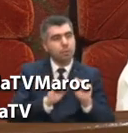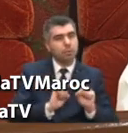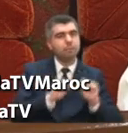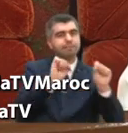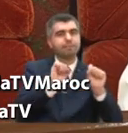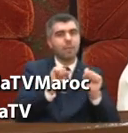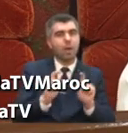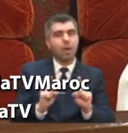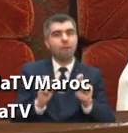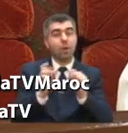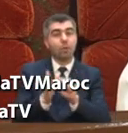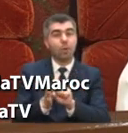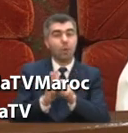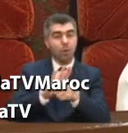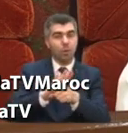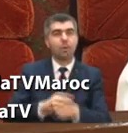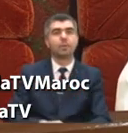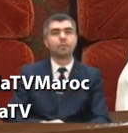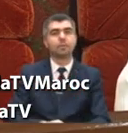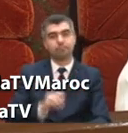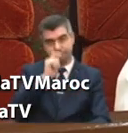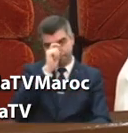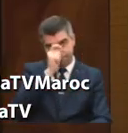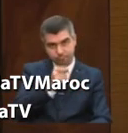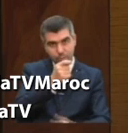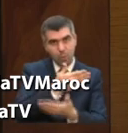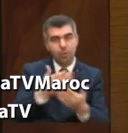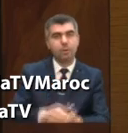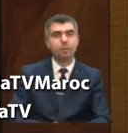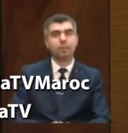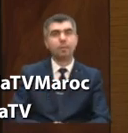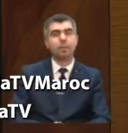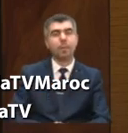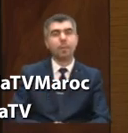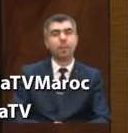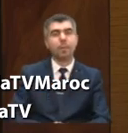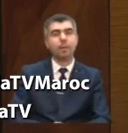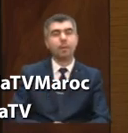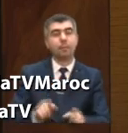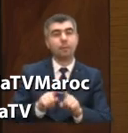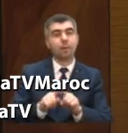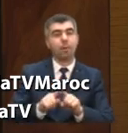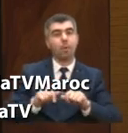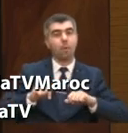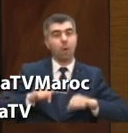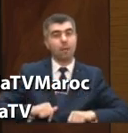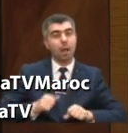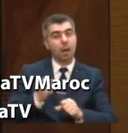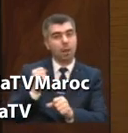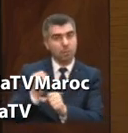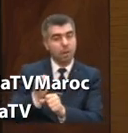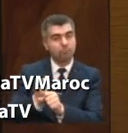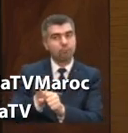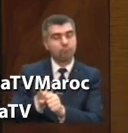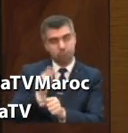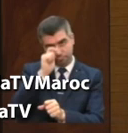الجائحة بروح وطنية عالية من كل المواقع، ومن ضمنهم أطر وزارة الشغل الذين يقومون